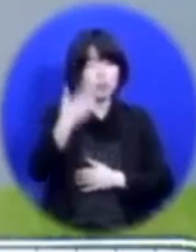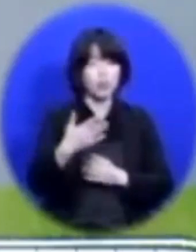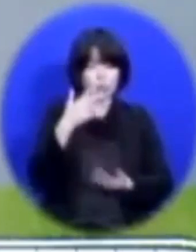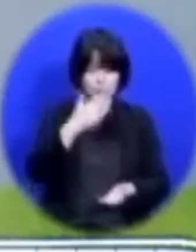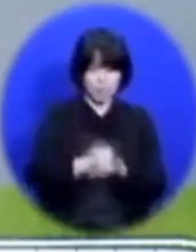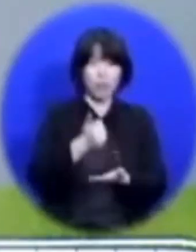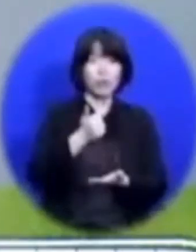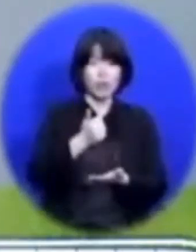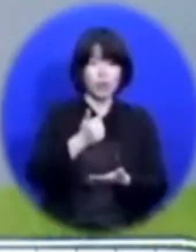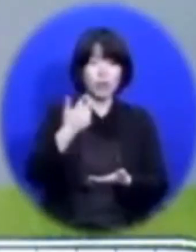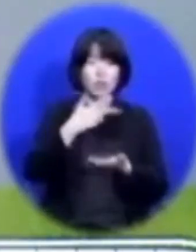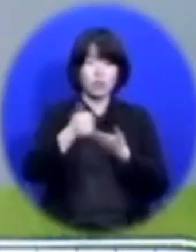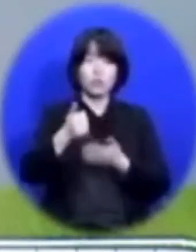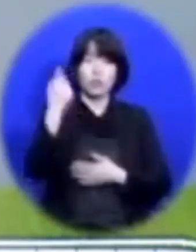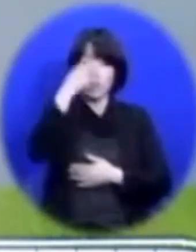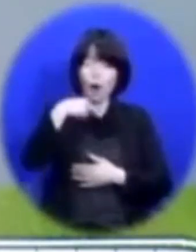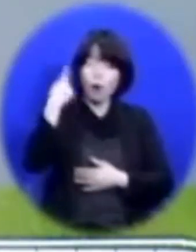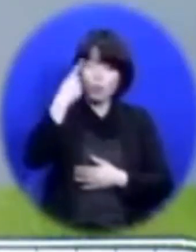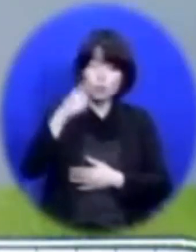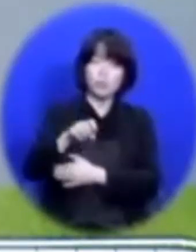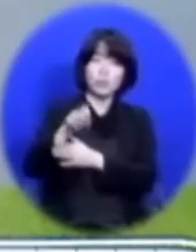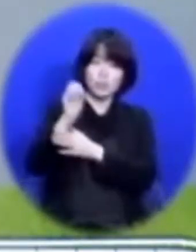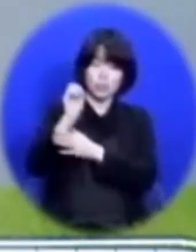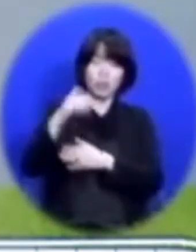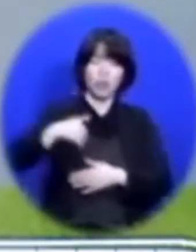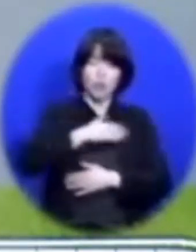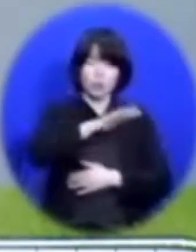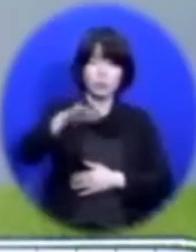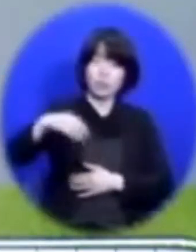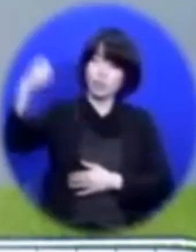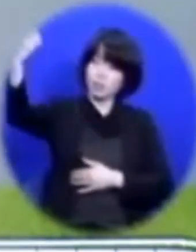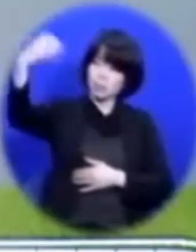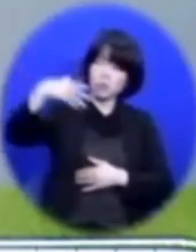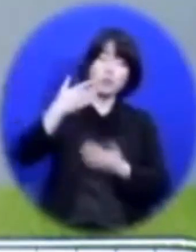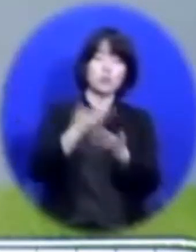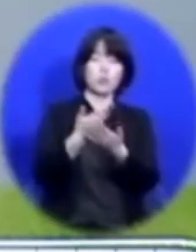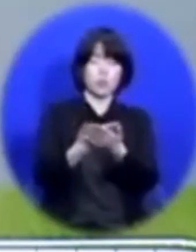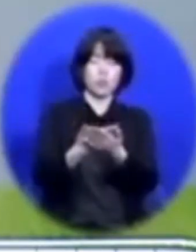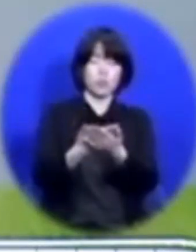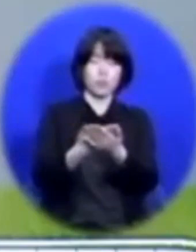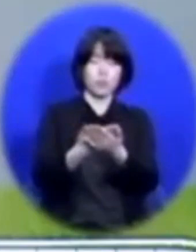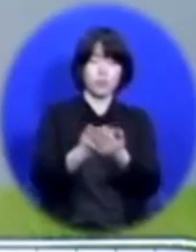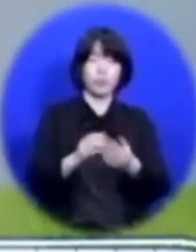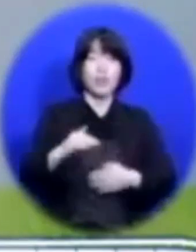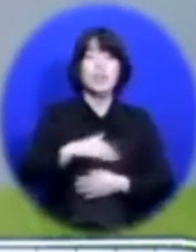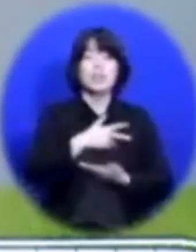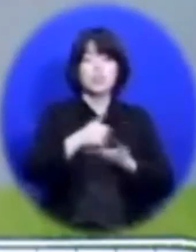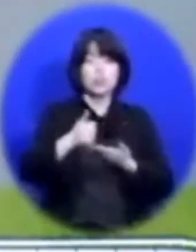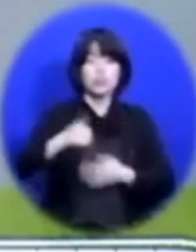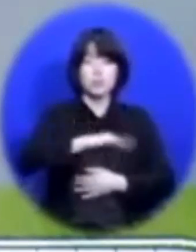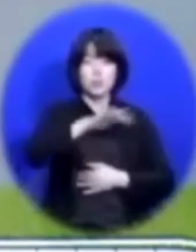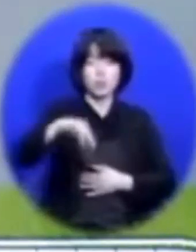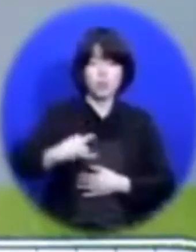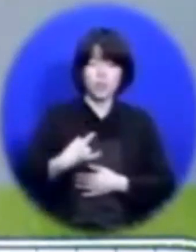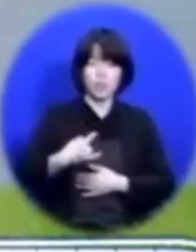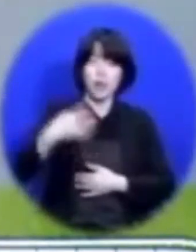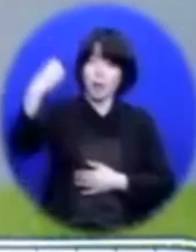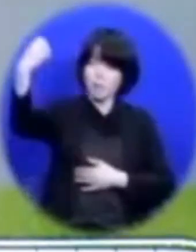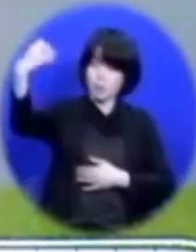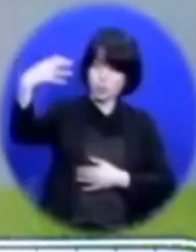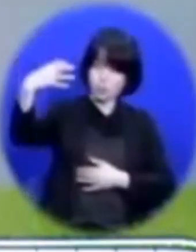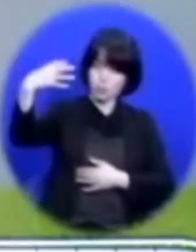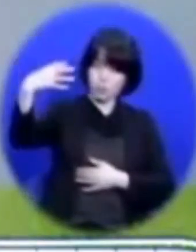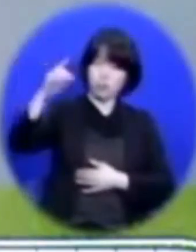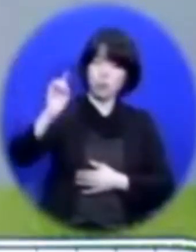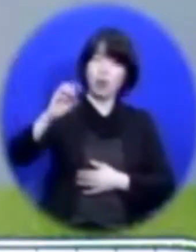라고되어있습니다.주님,당신의얼굴을드시고 우리에게빛을비춰주소서.주님께서우리에게빛을비추신다는것은 그분이